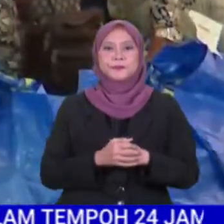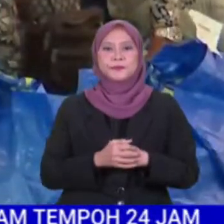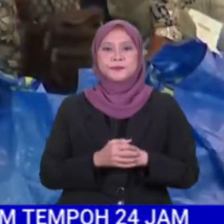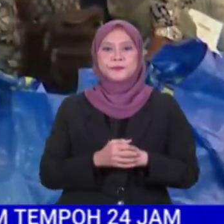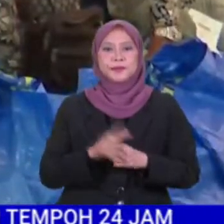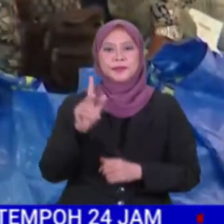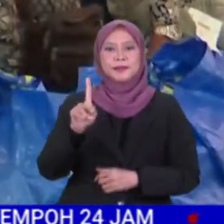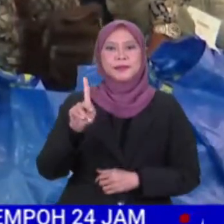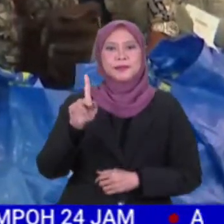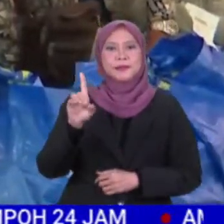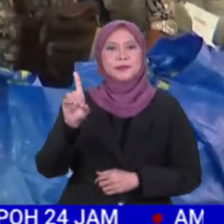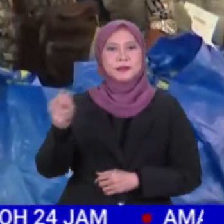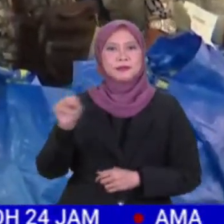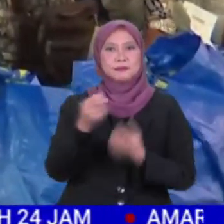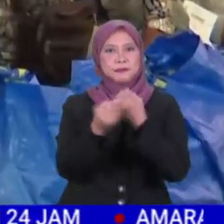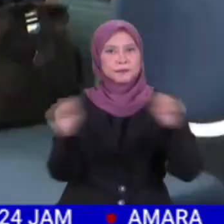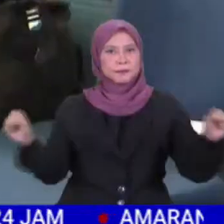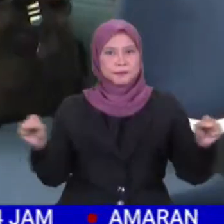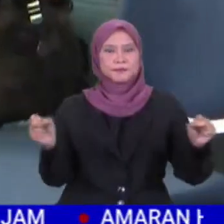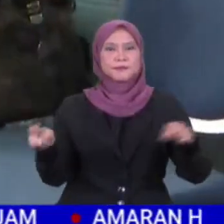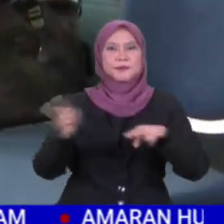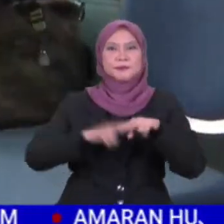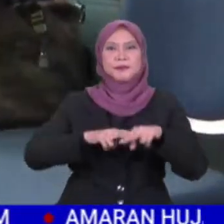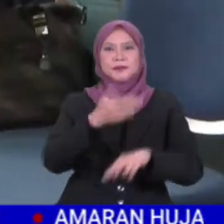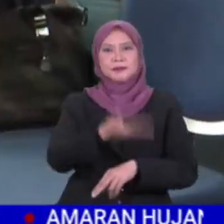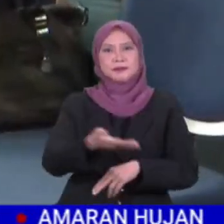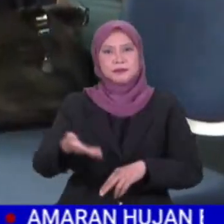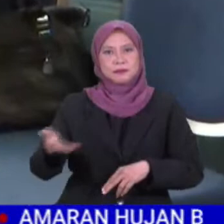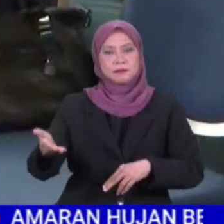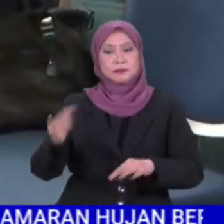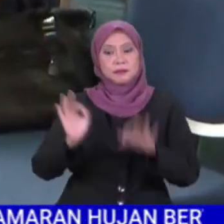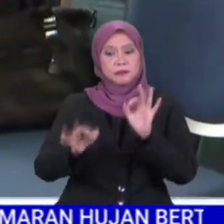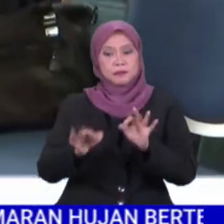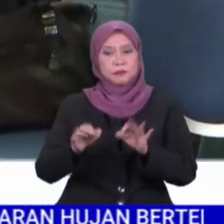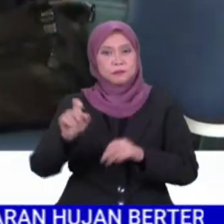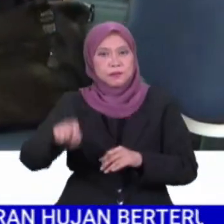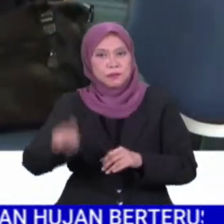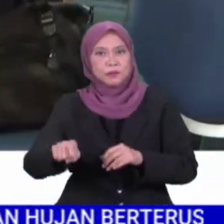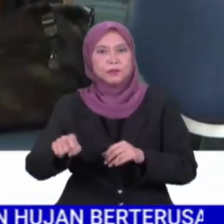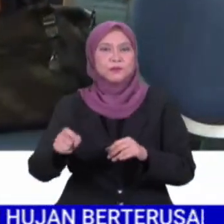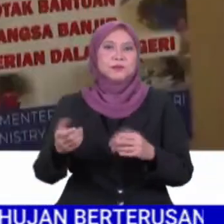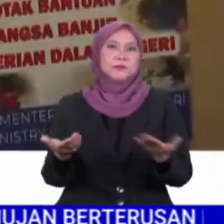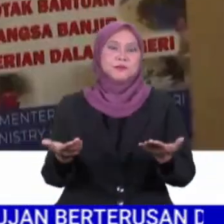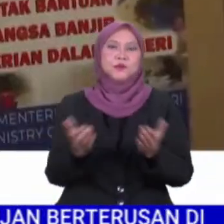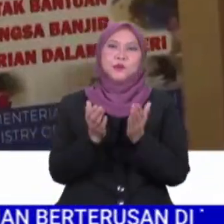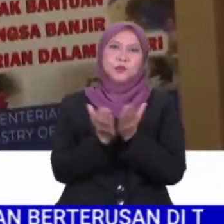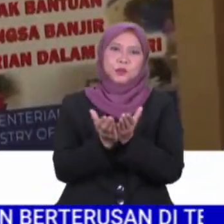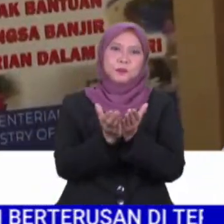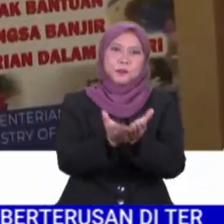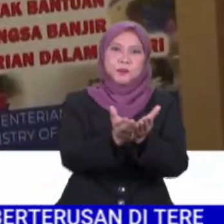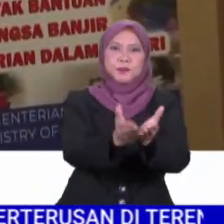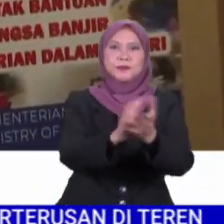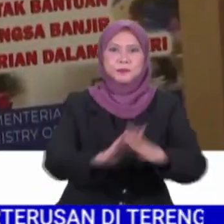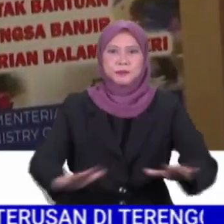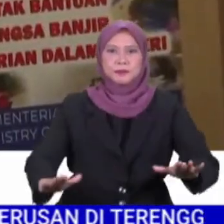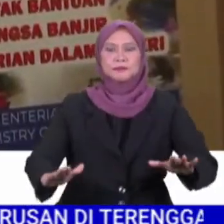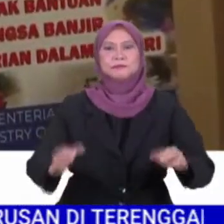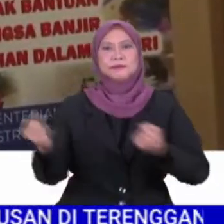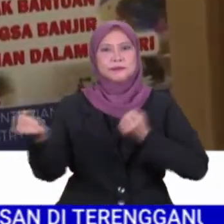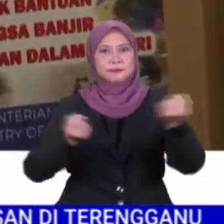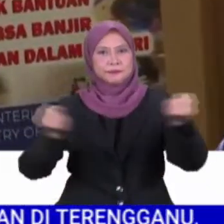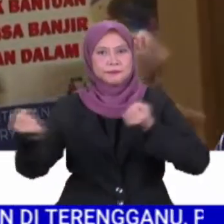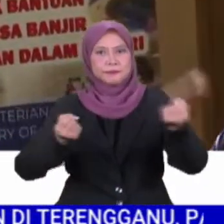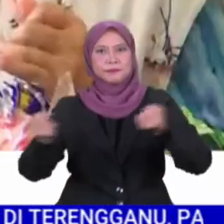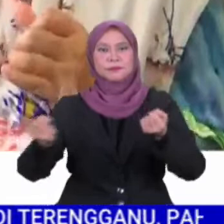padi itu KDI juga bersedia untuk menambah aset sekiranya diperlukan termasuk buat penyelamat pacuan 4